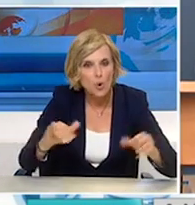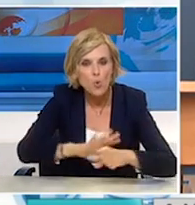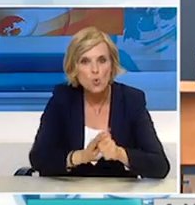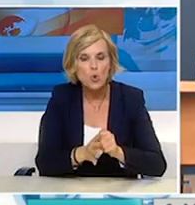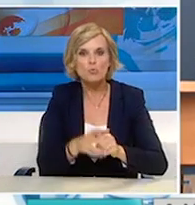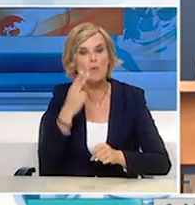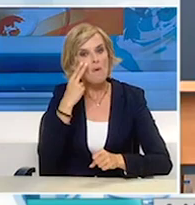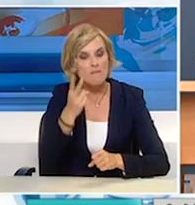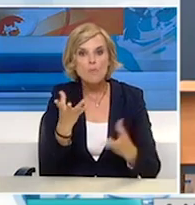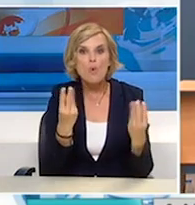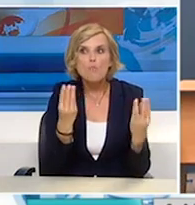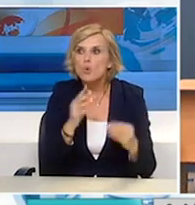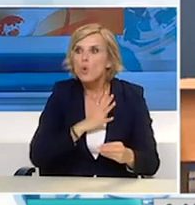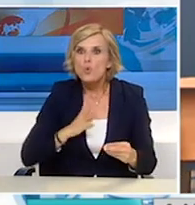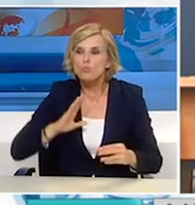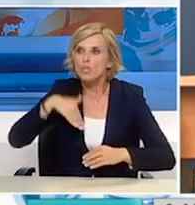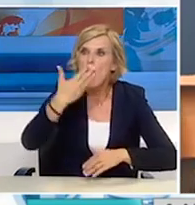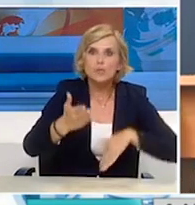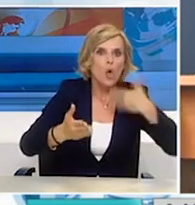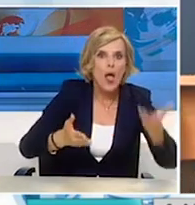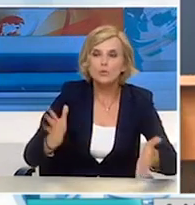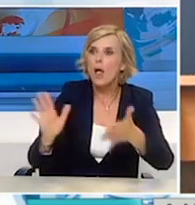σας από αυτό το πρώτο 15ήμερο?